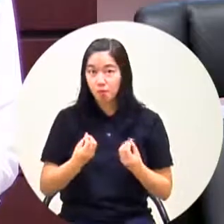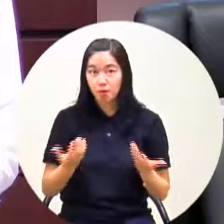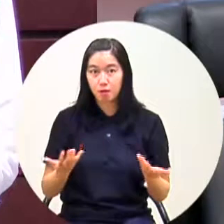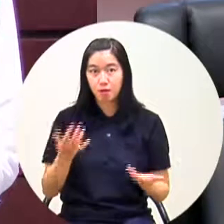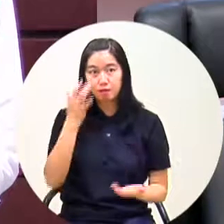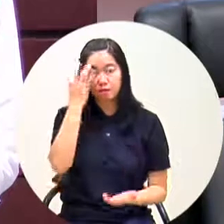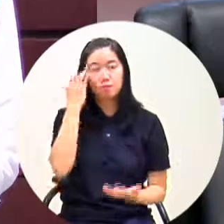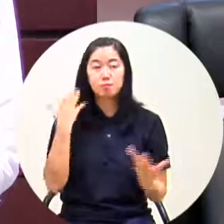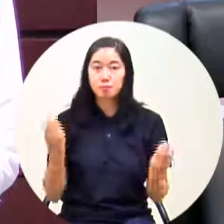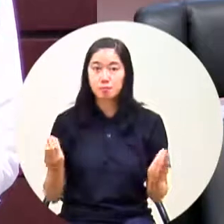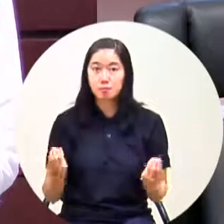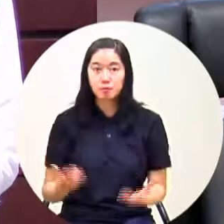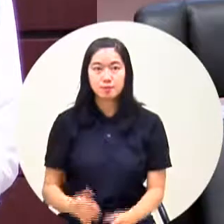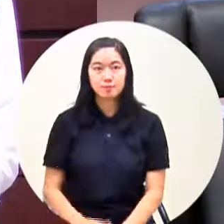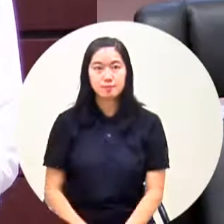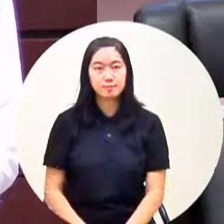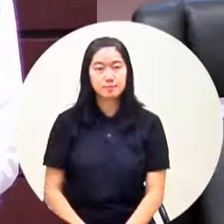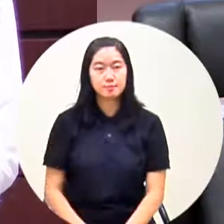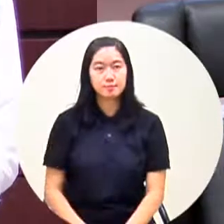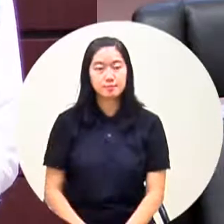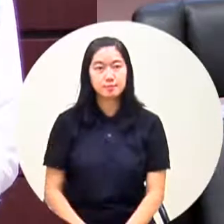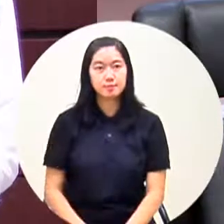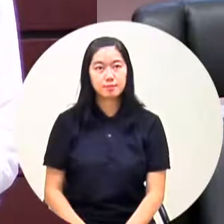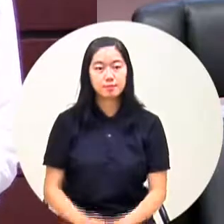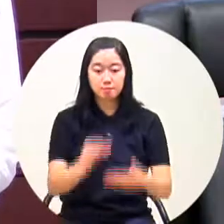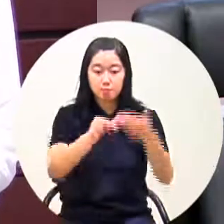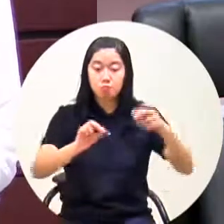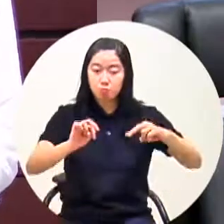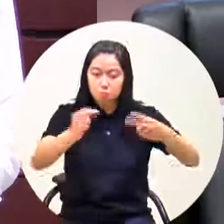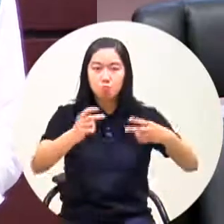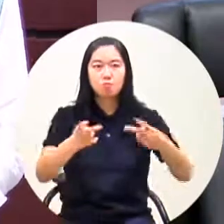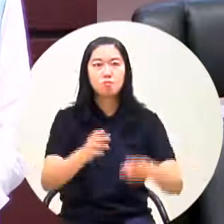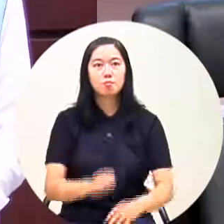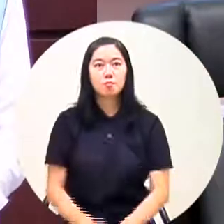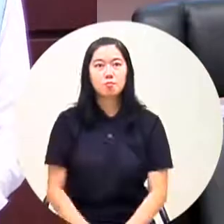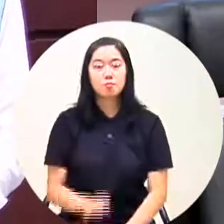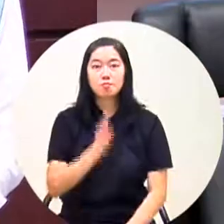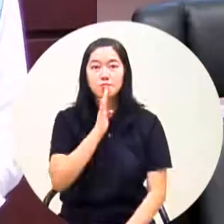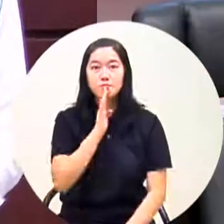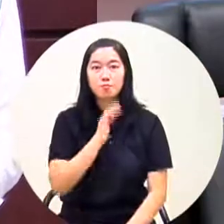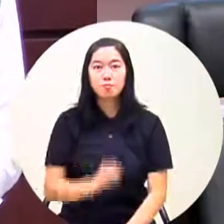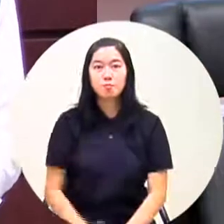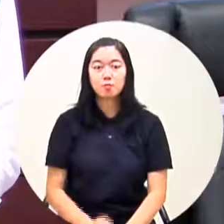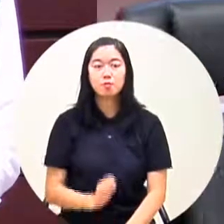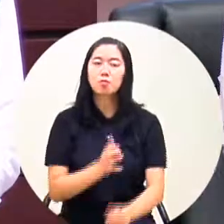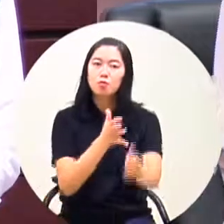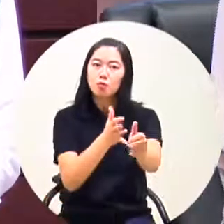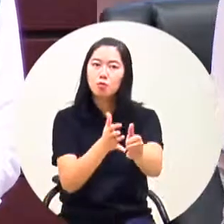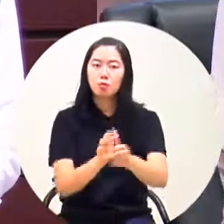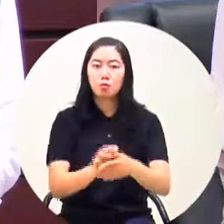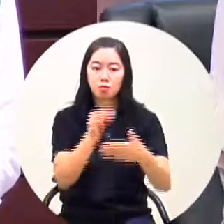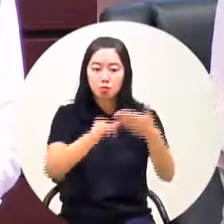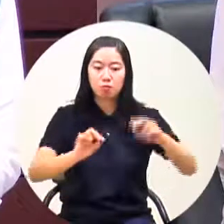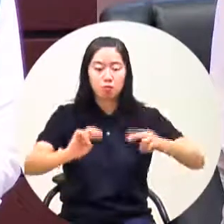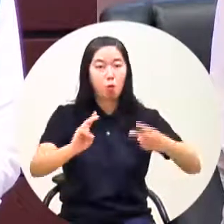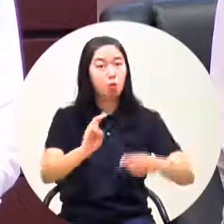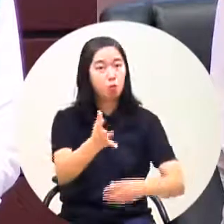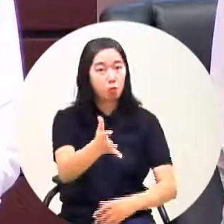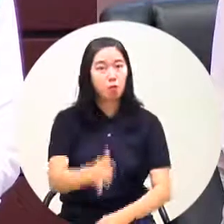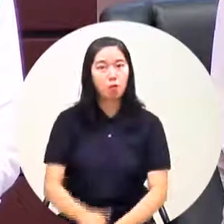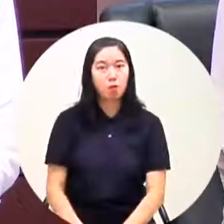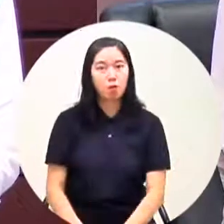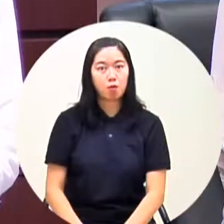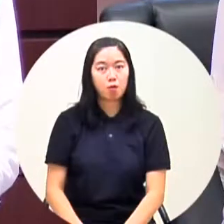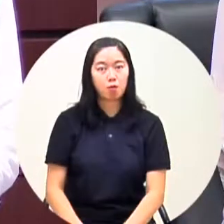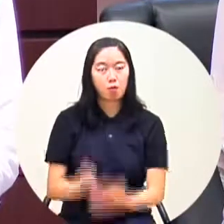吗？ 修法是也是一个。 那为什么要修法？因为看到中间